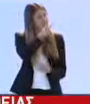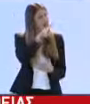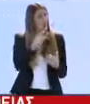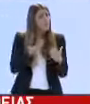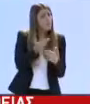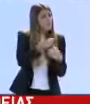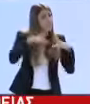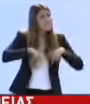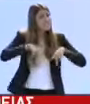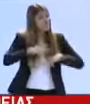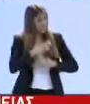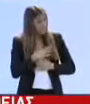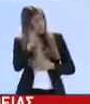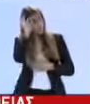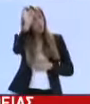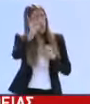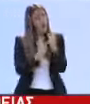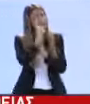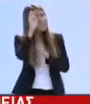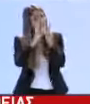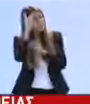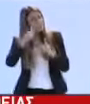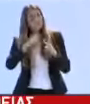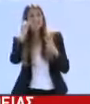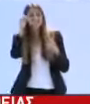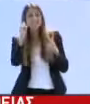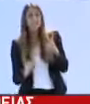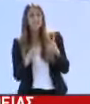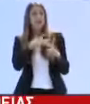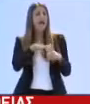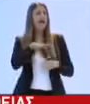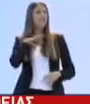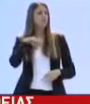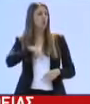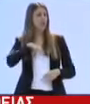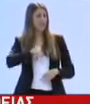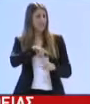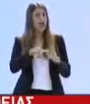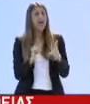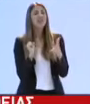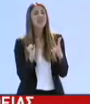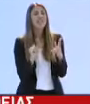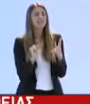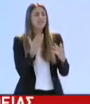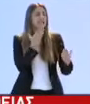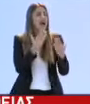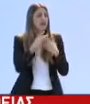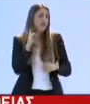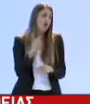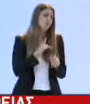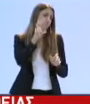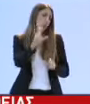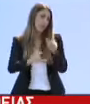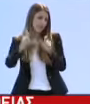πρόταση στοχεύει στην ανάπτυξη, στηρίζεται στην αξιοκρατία, διασφαλίζει την αλληλεγγύη όλων των